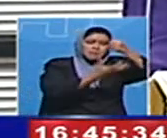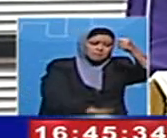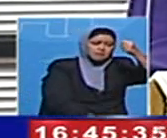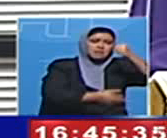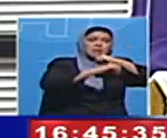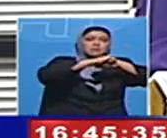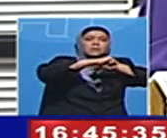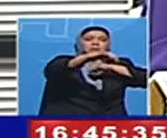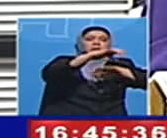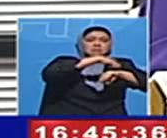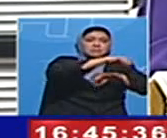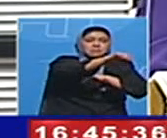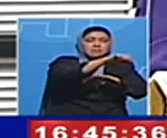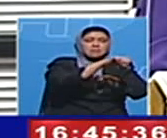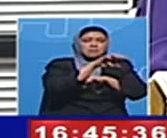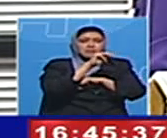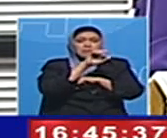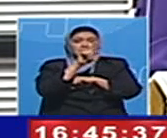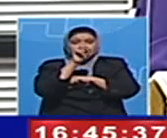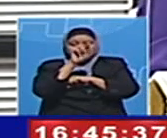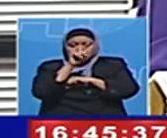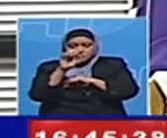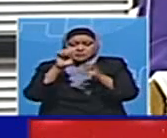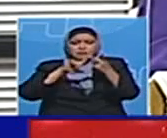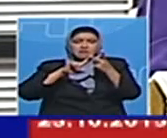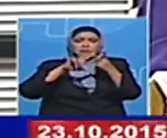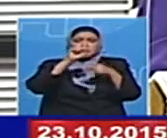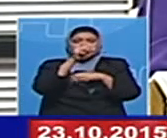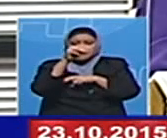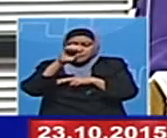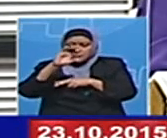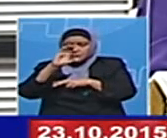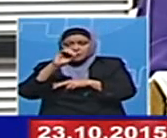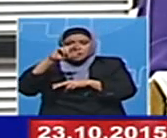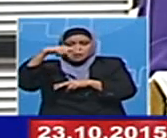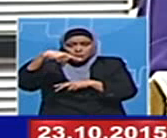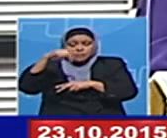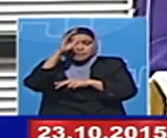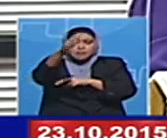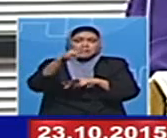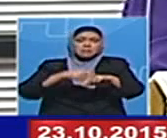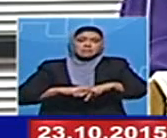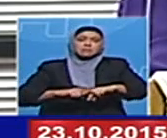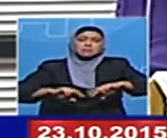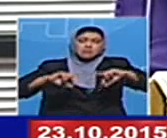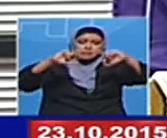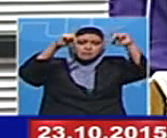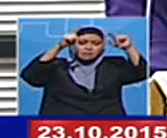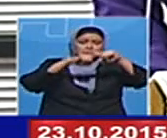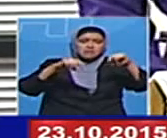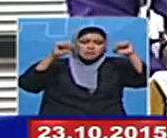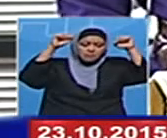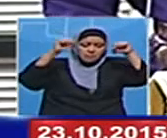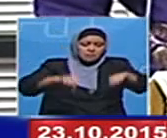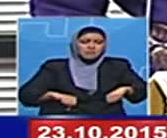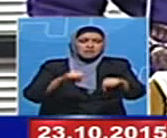eksport matrid dan SME kop juga akan meningkatkan keupayaan PKS dan Syarikat peringkat pertengahan atau